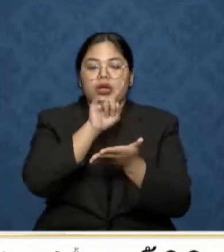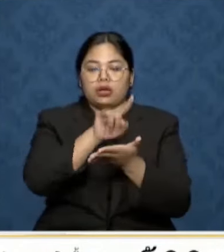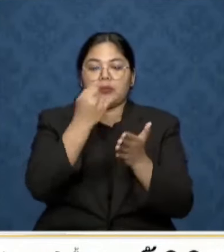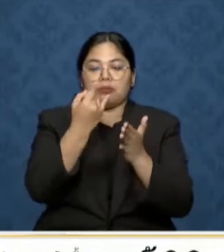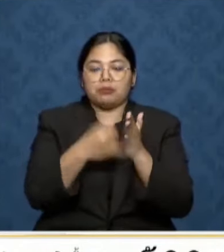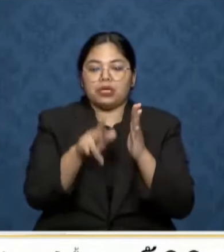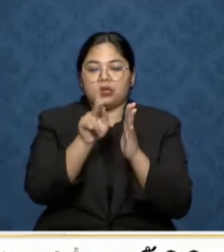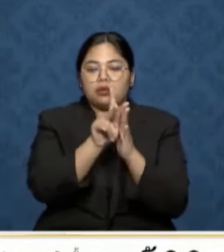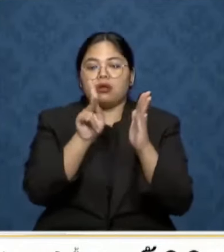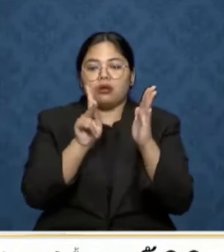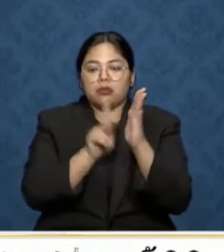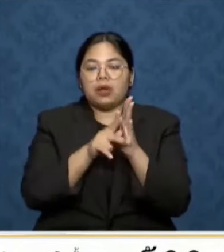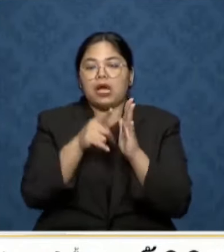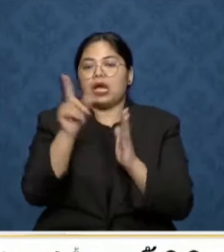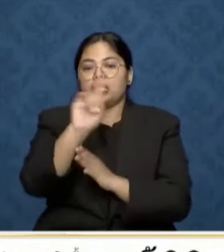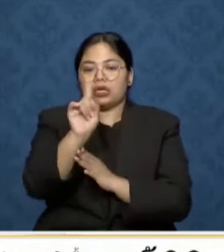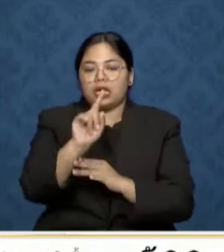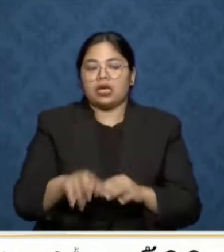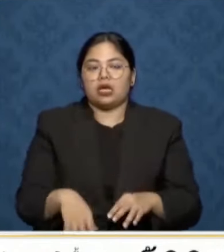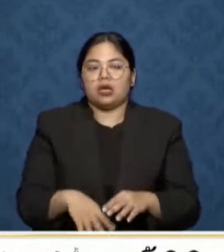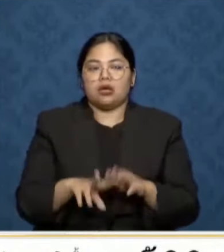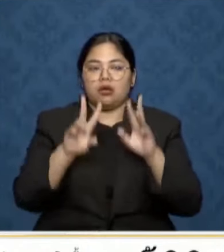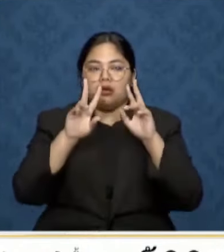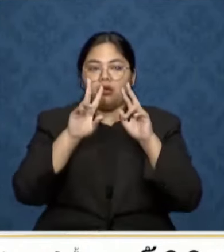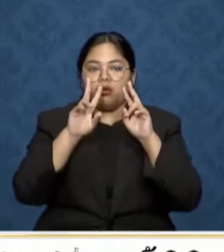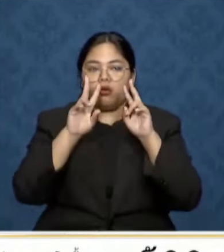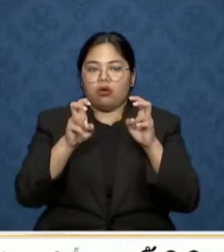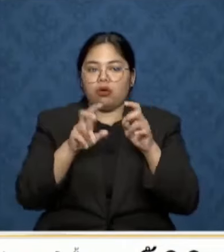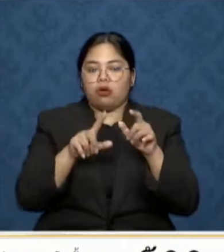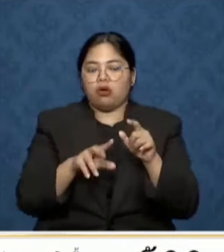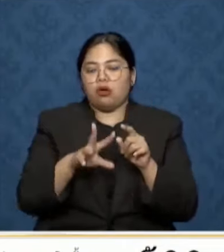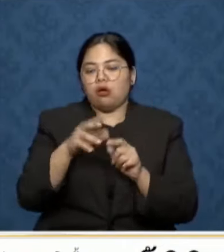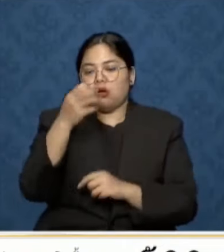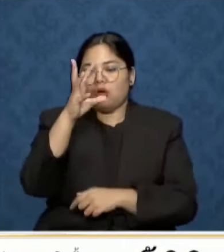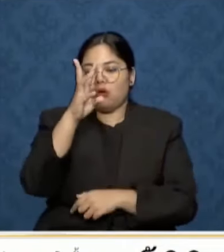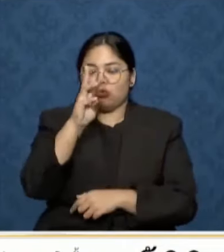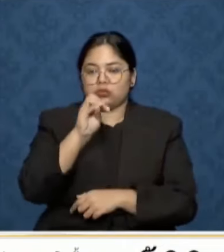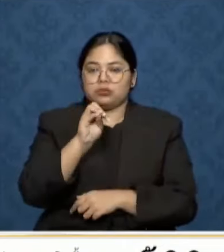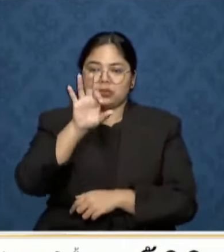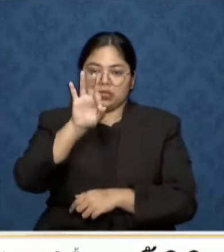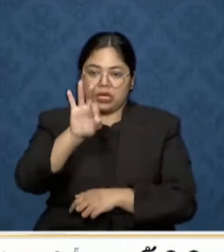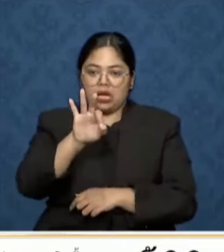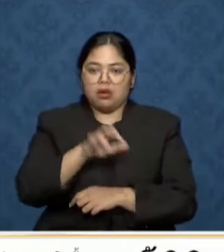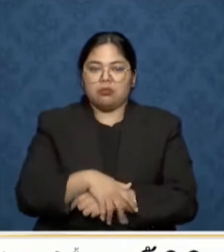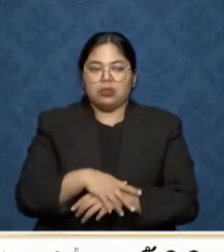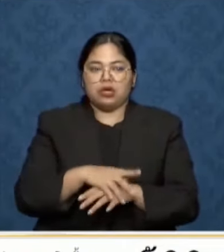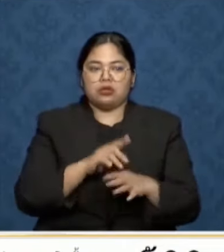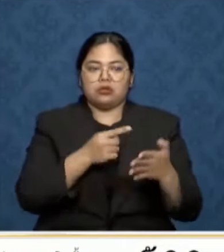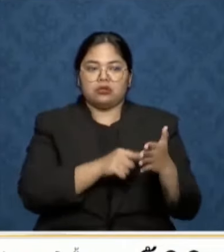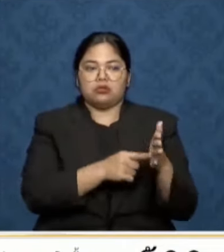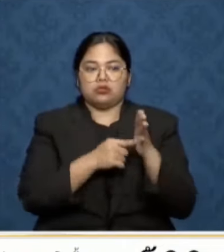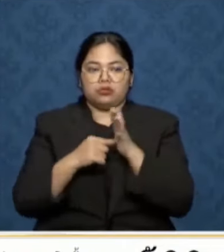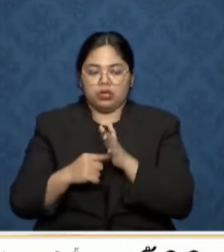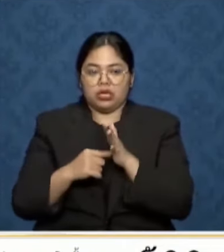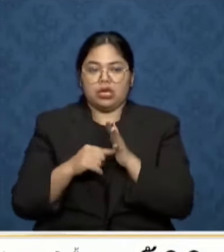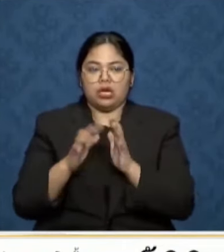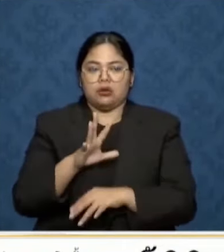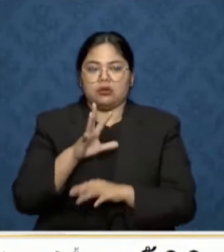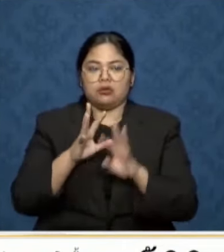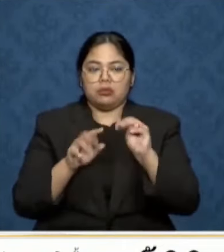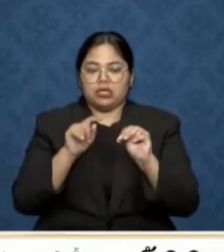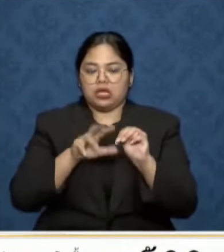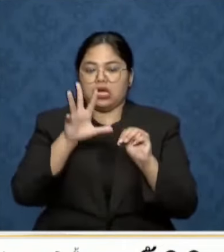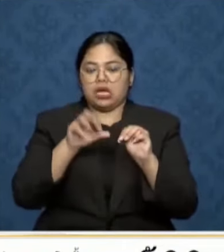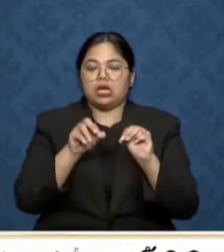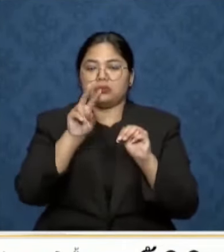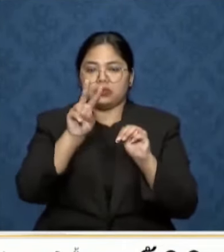สามศagogสเท้าข 69Samsa แล้วก็เอายเคส เคสเดีวแล้วกในมากตา 52 เรื่อง